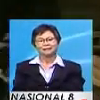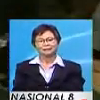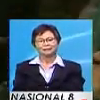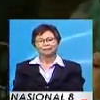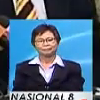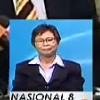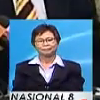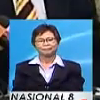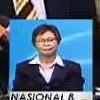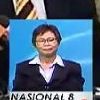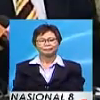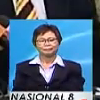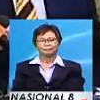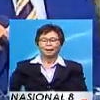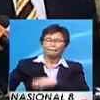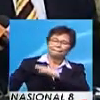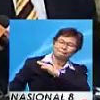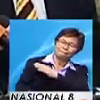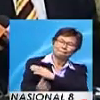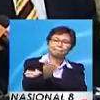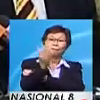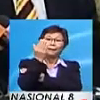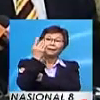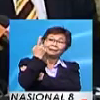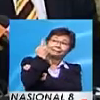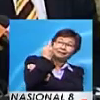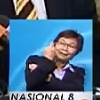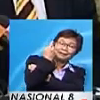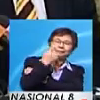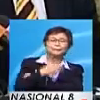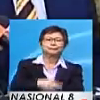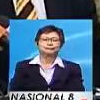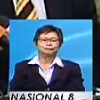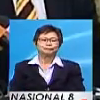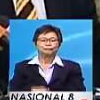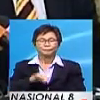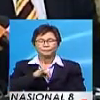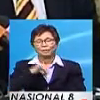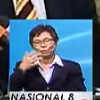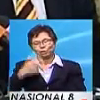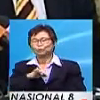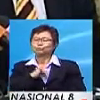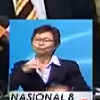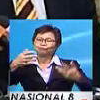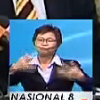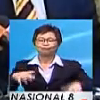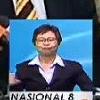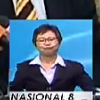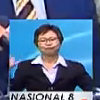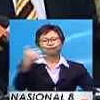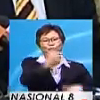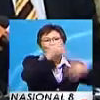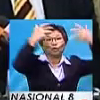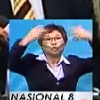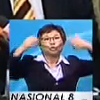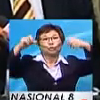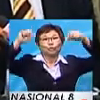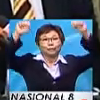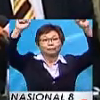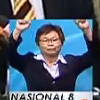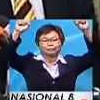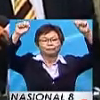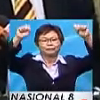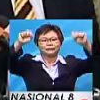tadi pagi tadi saya telah mengunjungi tuan yang terutama